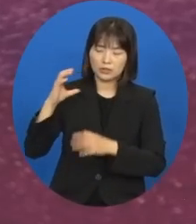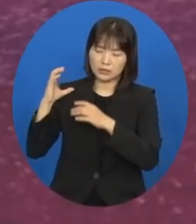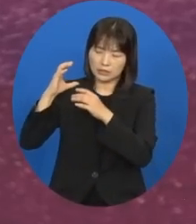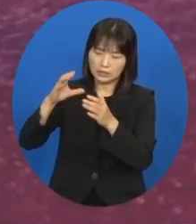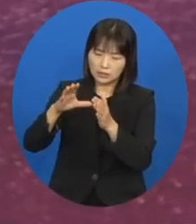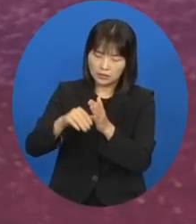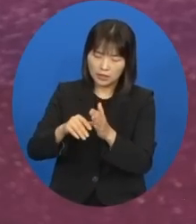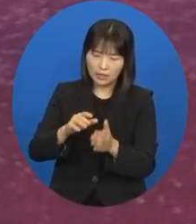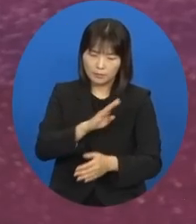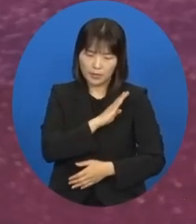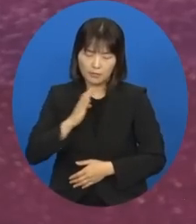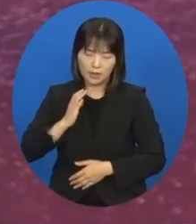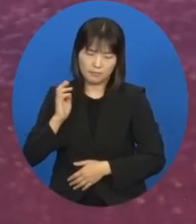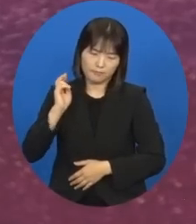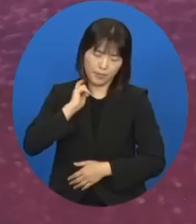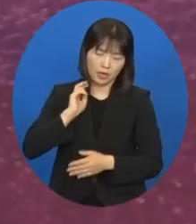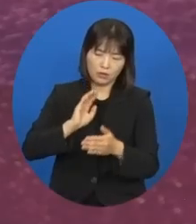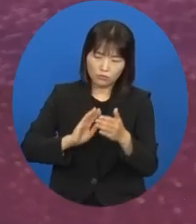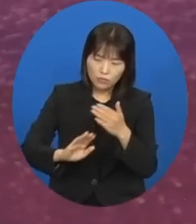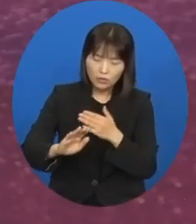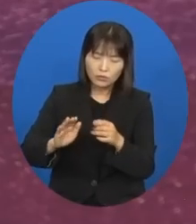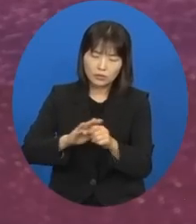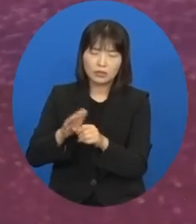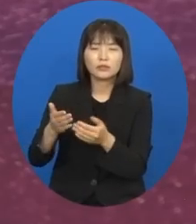배반한 이후에도 사랑하십니다